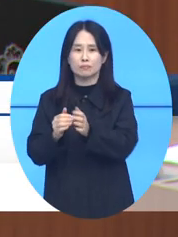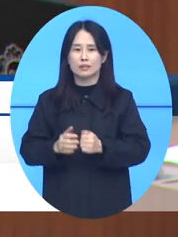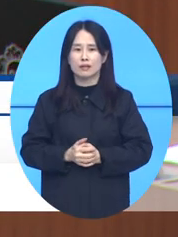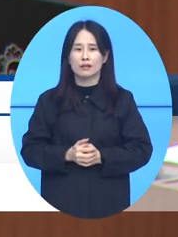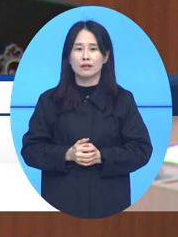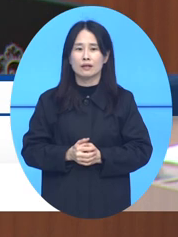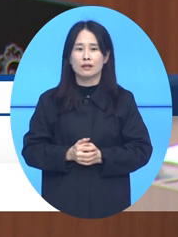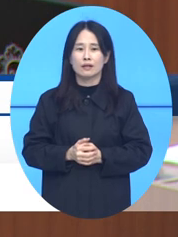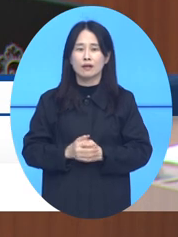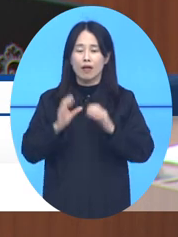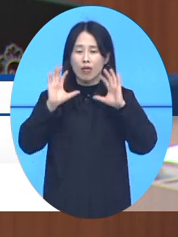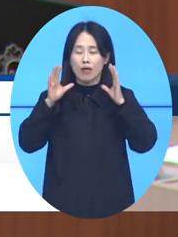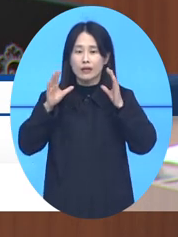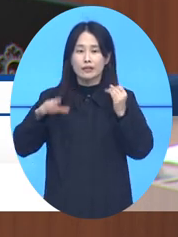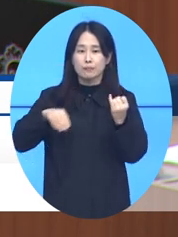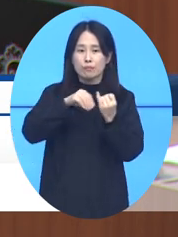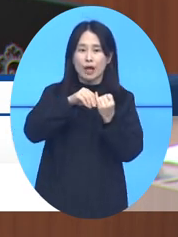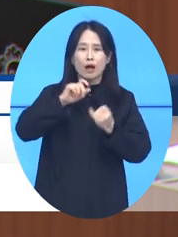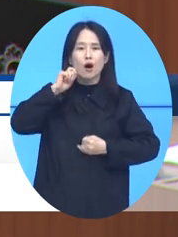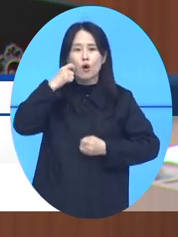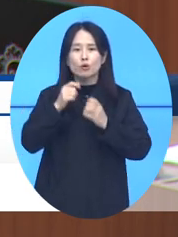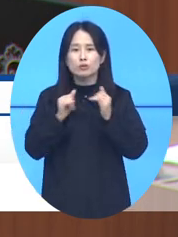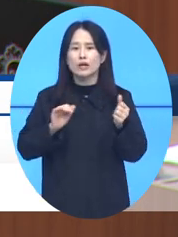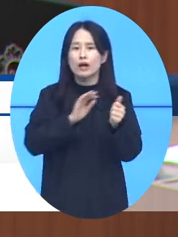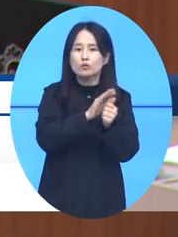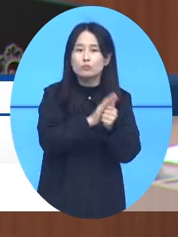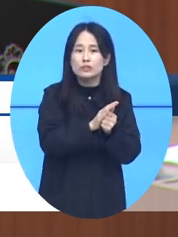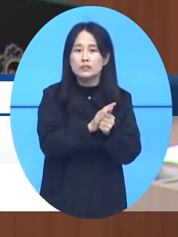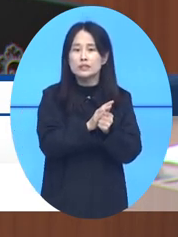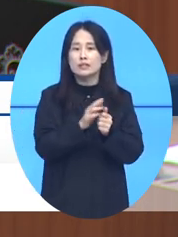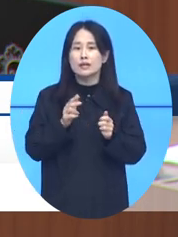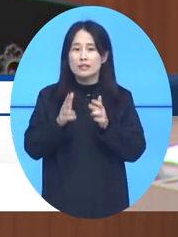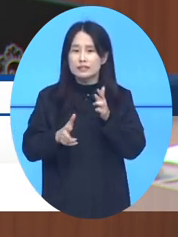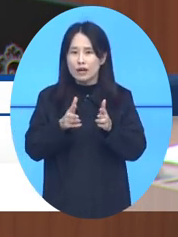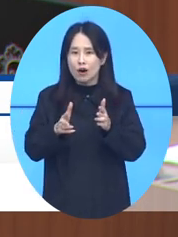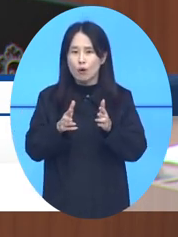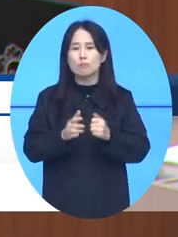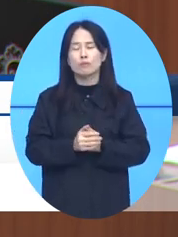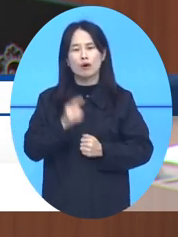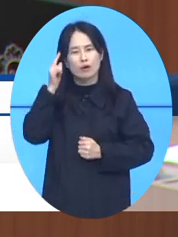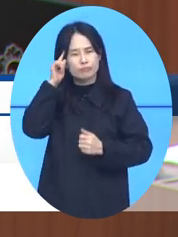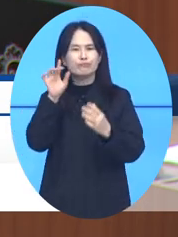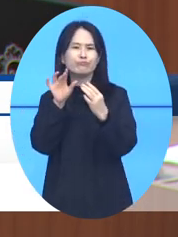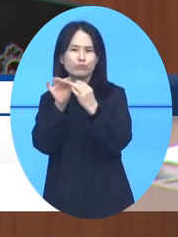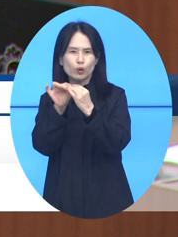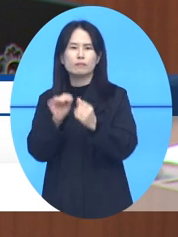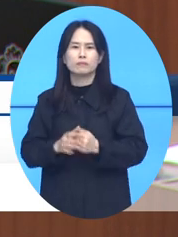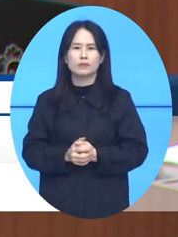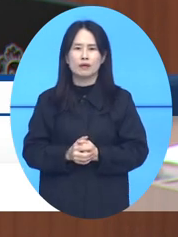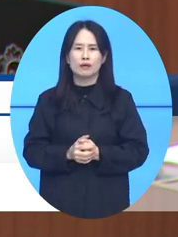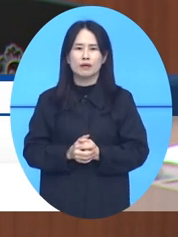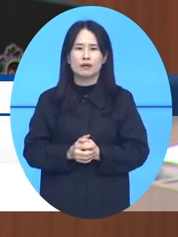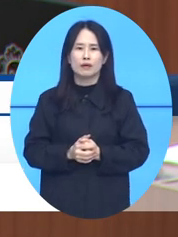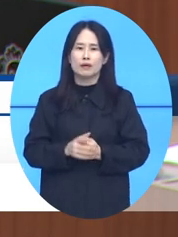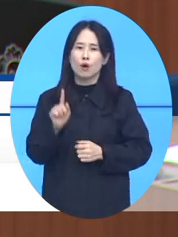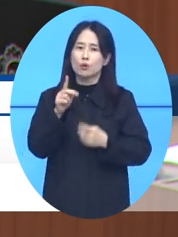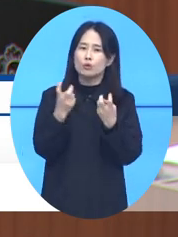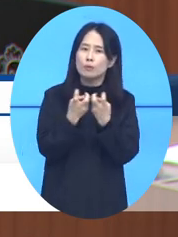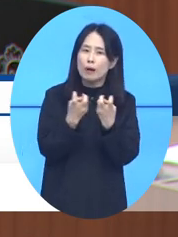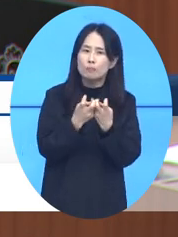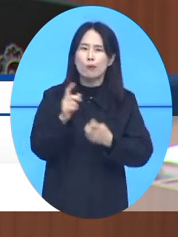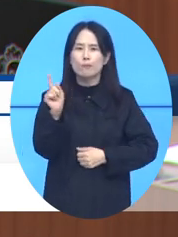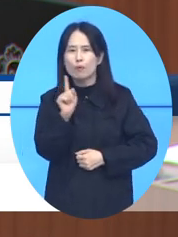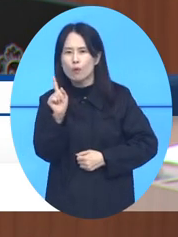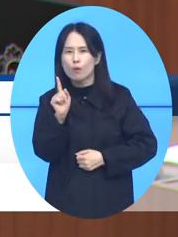시술의 대상을 확대하는 방침은 저희도 궤를 같이 하고요. 다만 어떻게 해야 될지는 여러 가지 재원